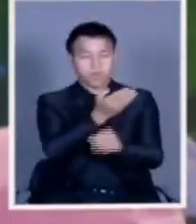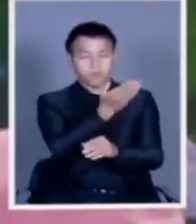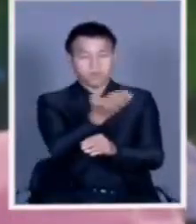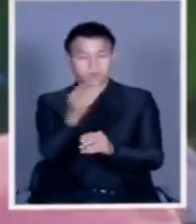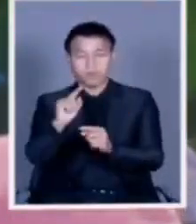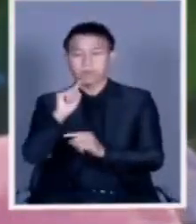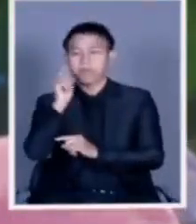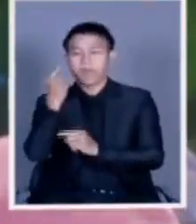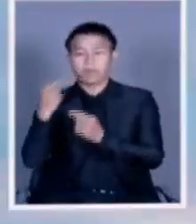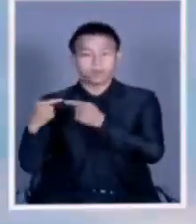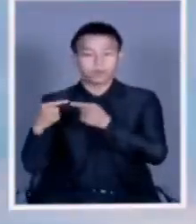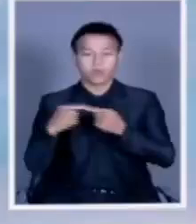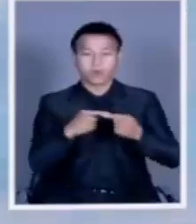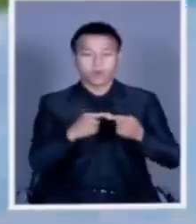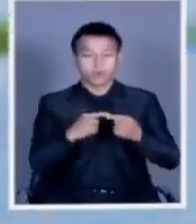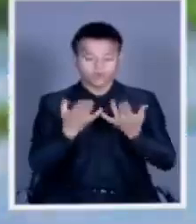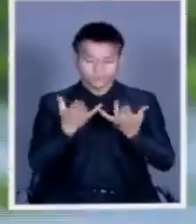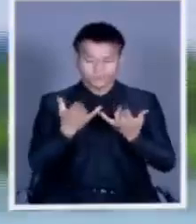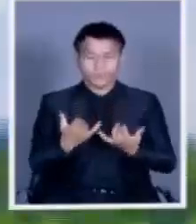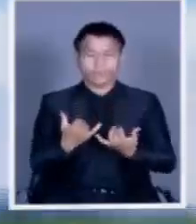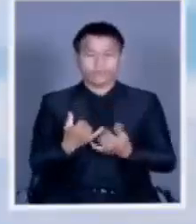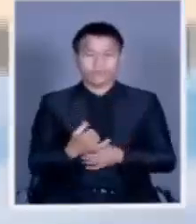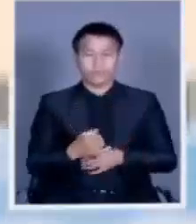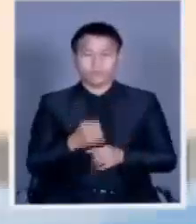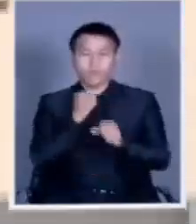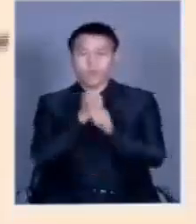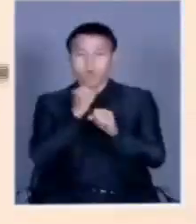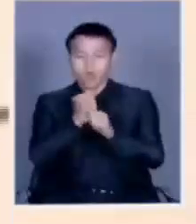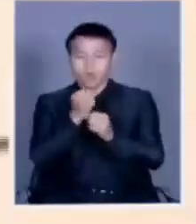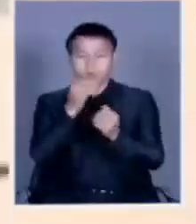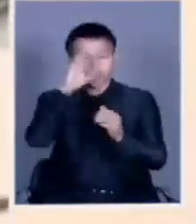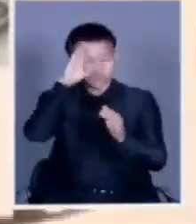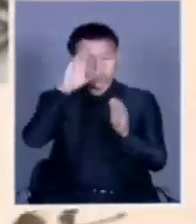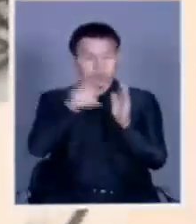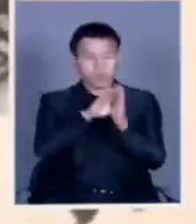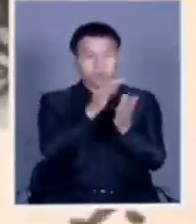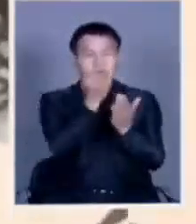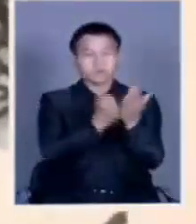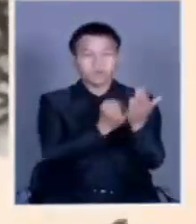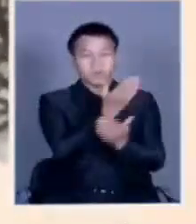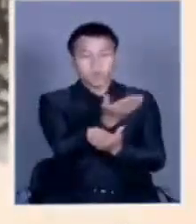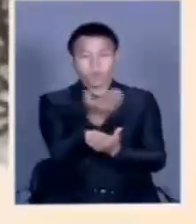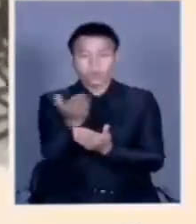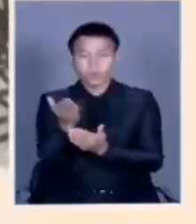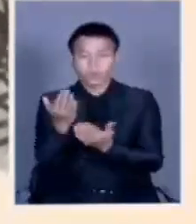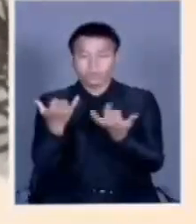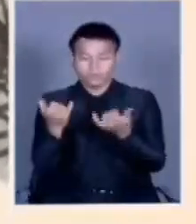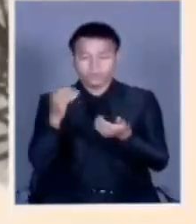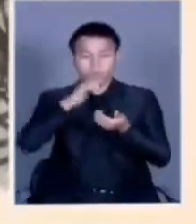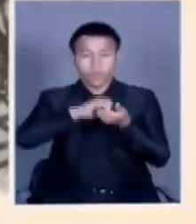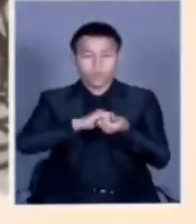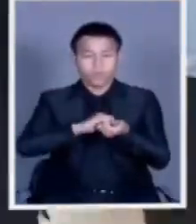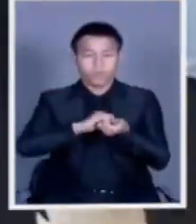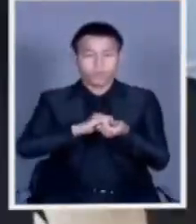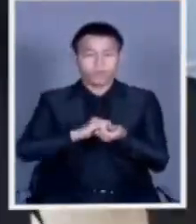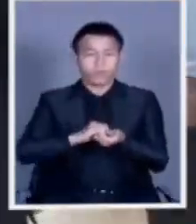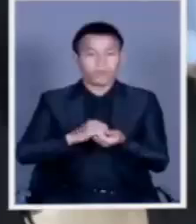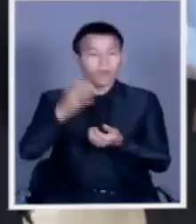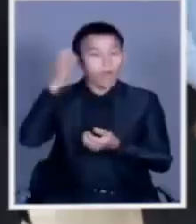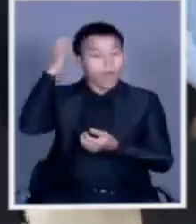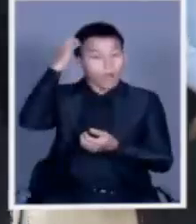ริ่มกันมาเนาะก็ถือว่าจะเฮ็ดให้การพัวพันการวางแสดงร่วมมือทางด้านวิจิตรศิลป์